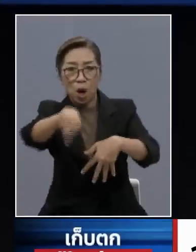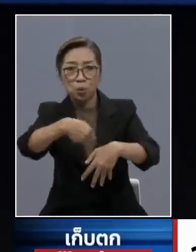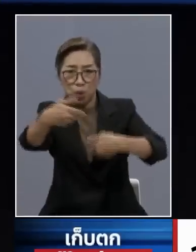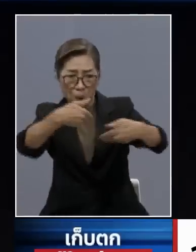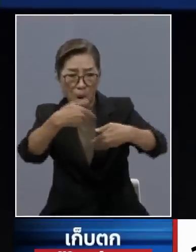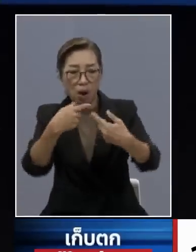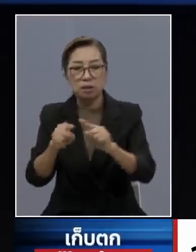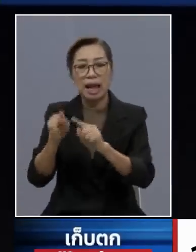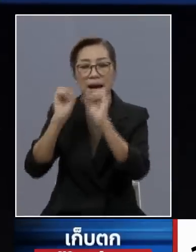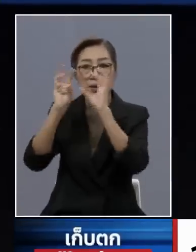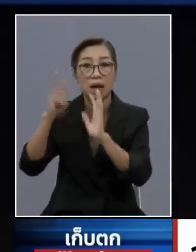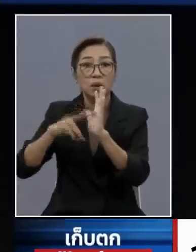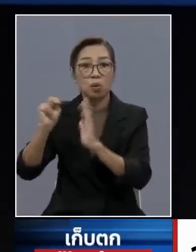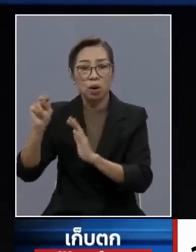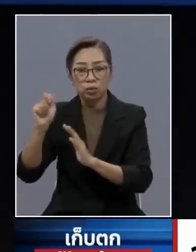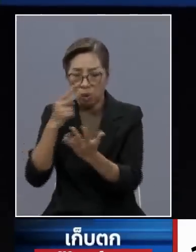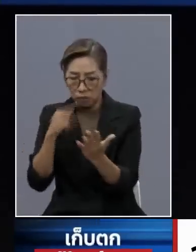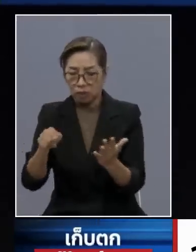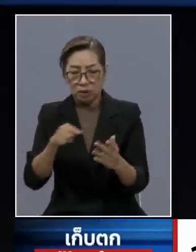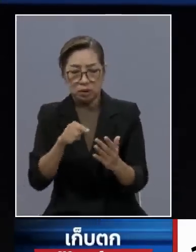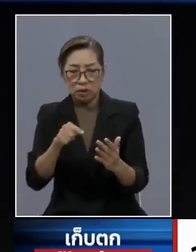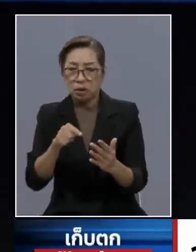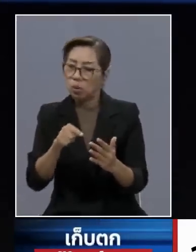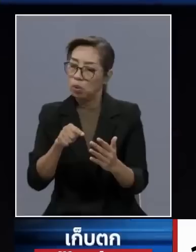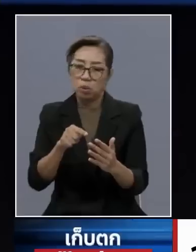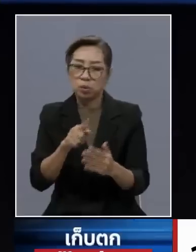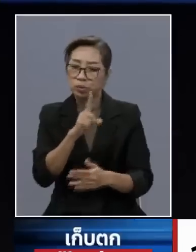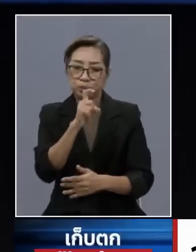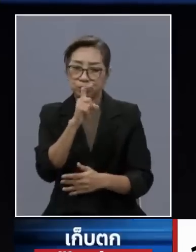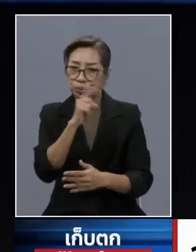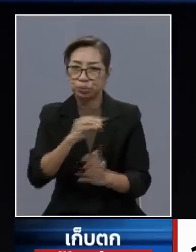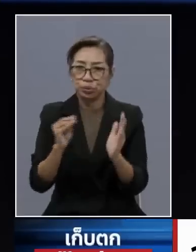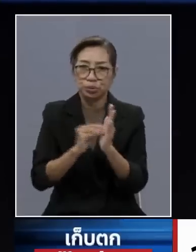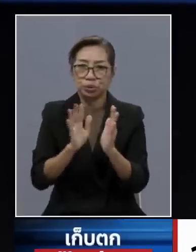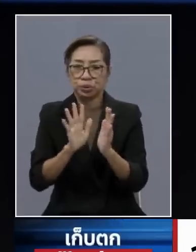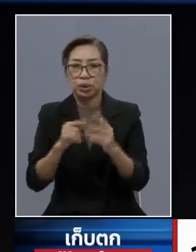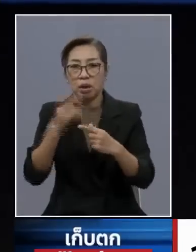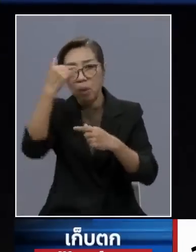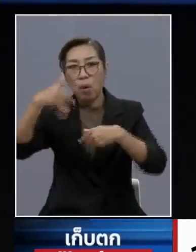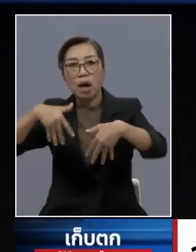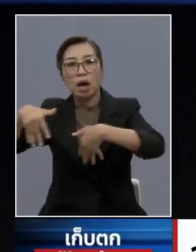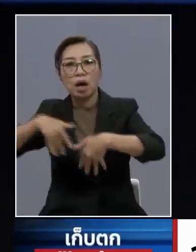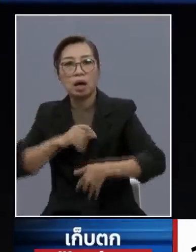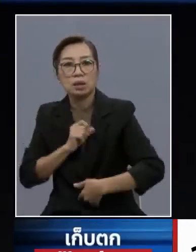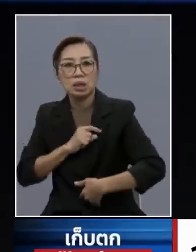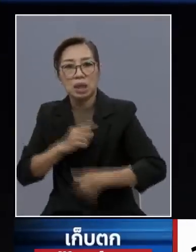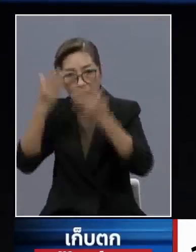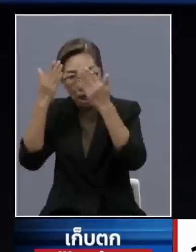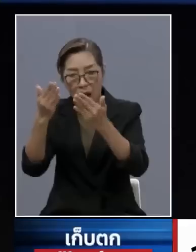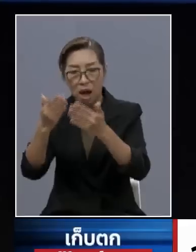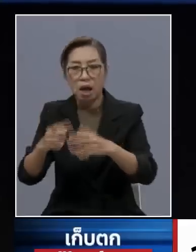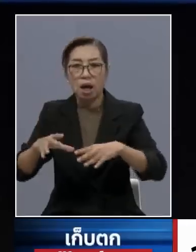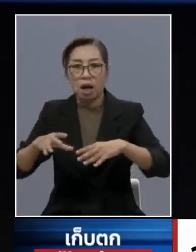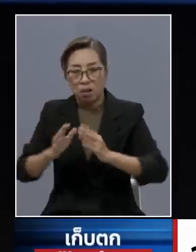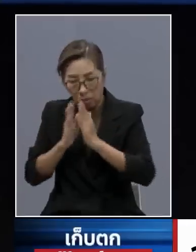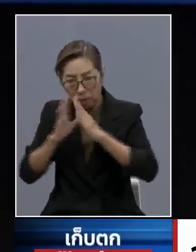ต่อาจารย์วันนอก็มองว่าไม่อาจอยู่เหนือความเชื่อมั่นแห่งศรัทธาของศาสนาตนไปได้แม้อาจารย์วันนอจะเคยทำห